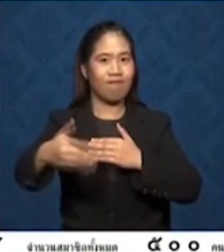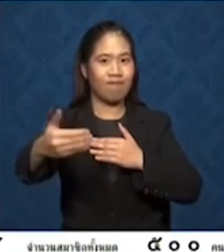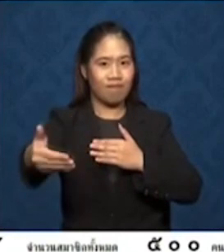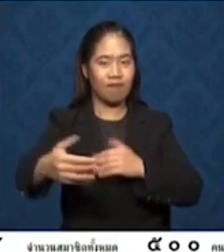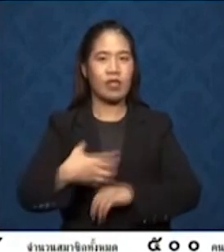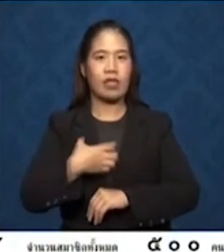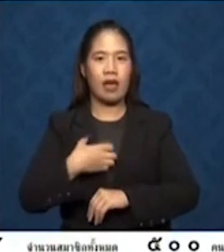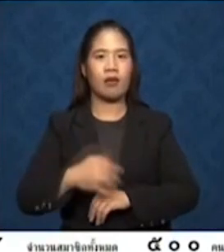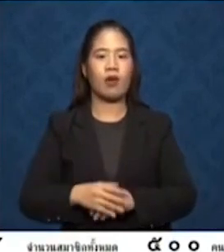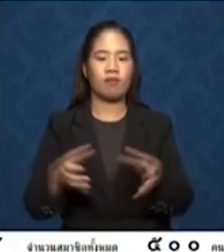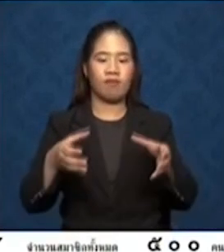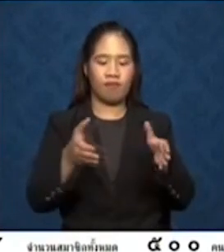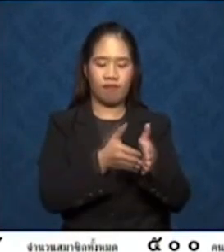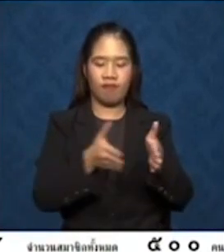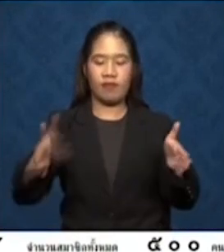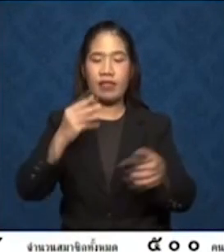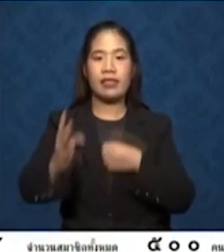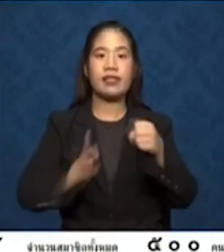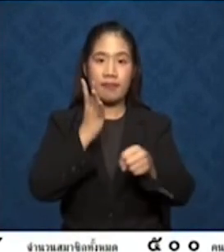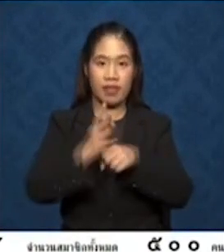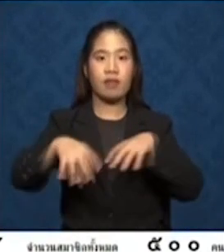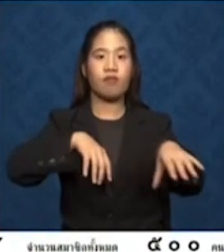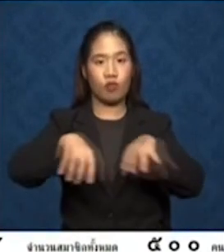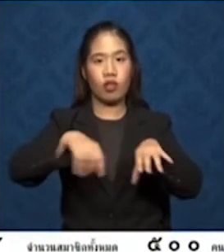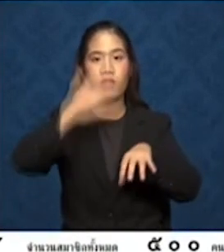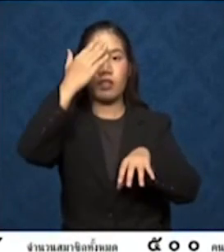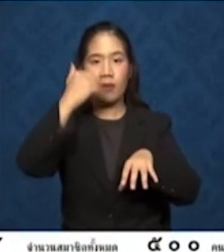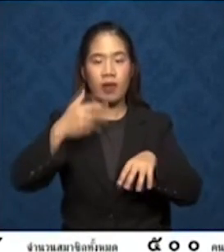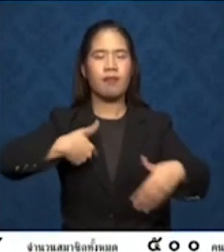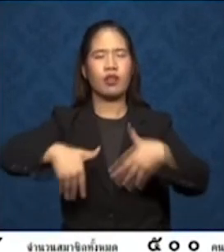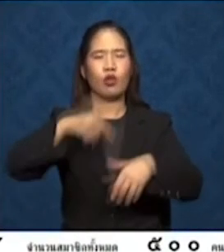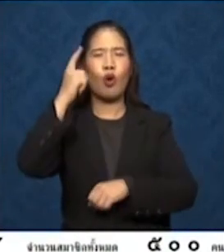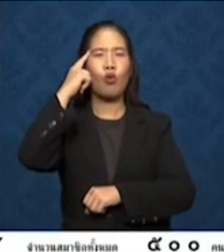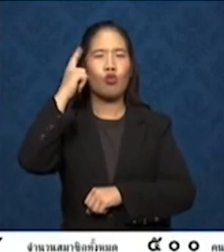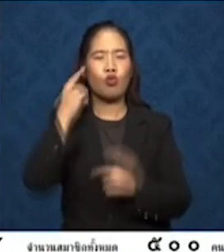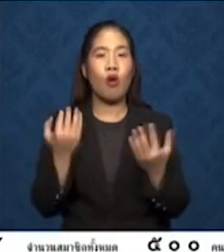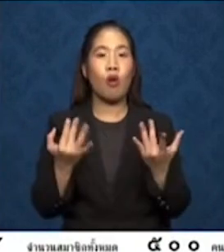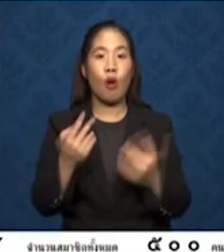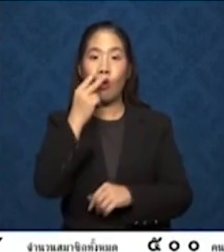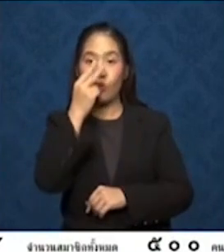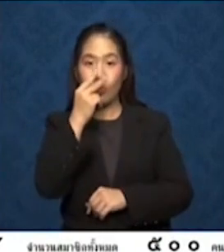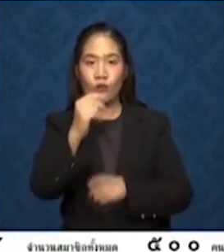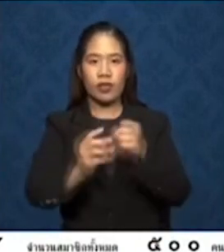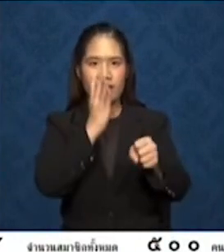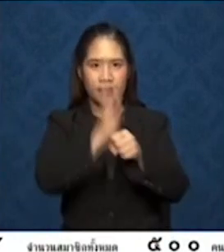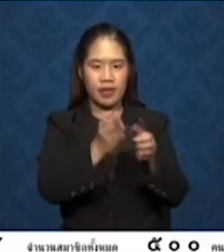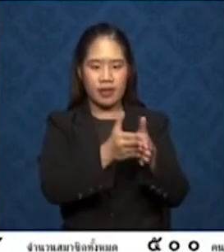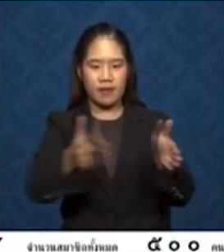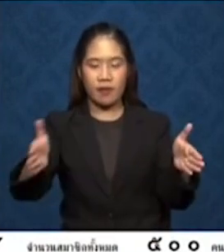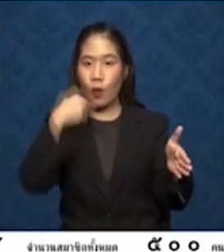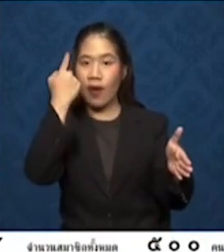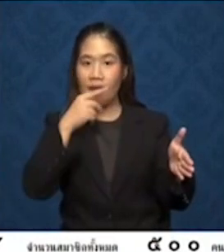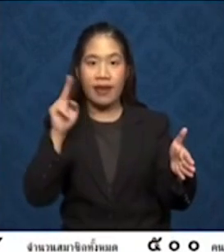ครบ4ปีจริงๆแล้วเนี่ยประชาชนก็จะตระหนักดีตอนจบเองแล้วกันนะครับว่าคนที่ใช้ IO คน